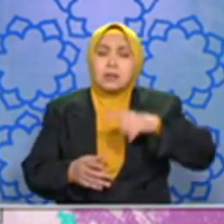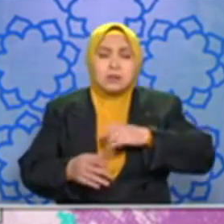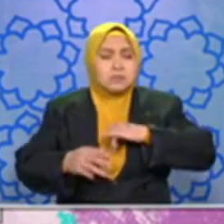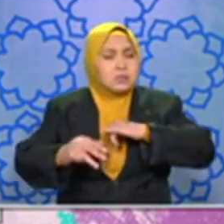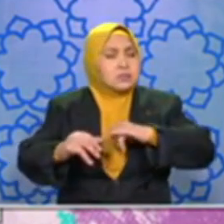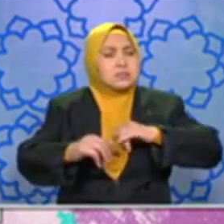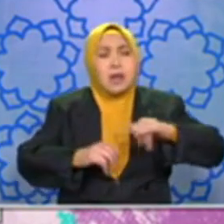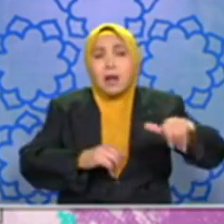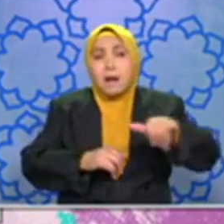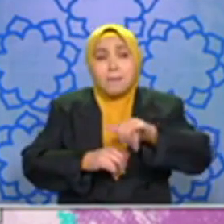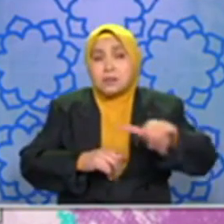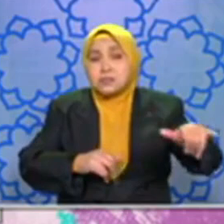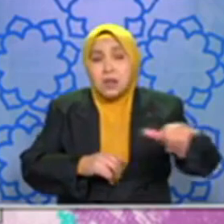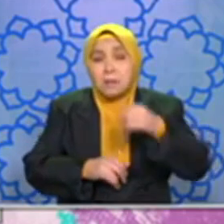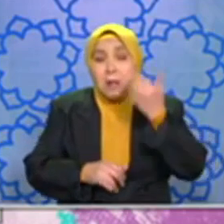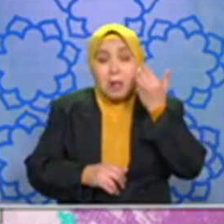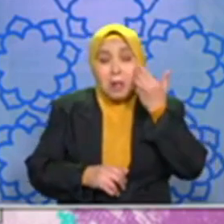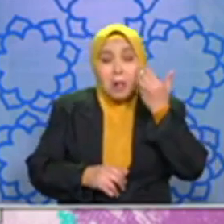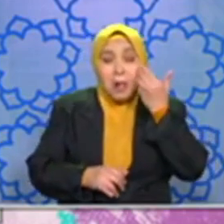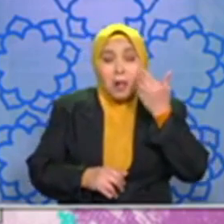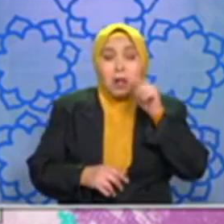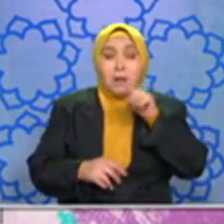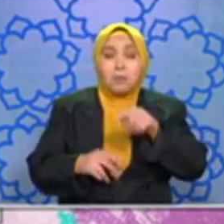إذ يقول